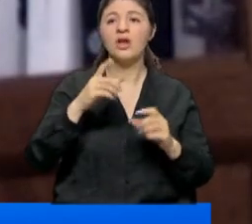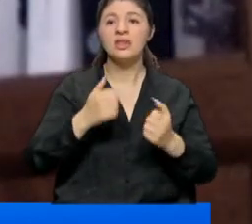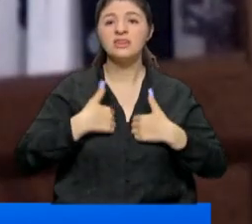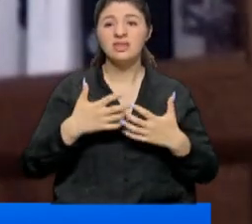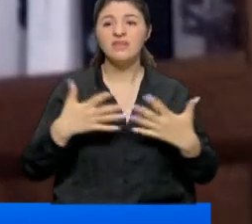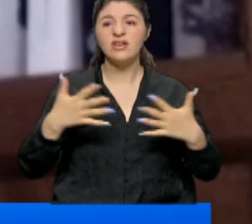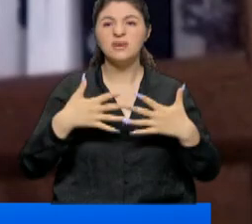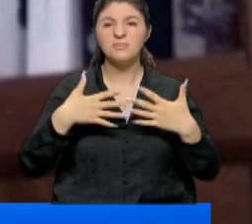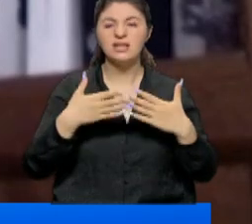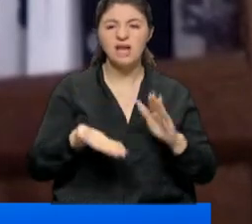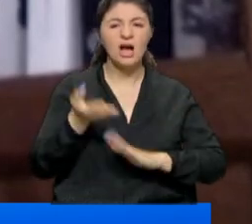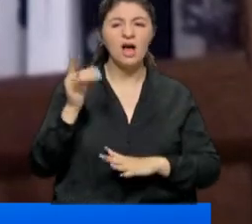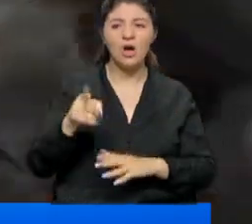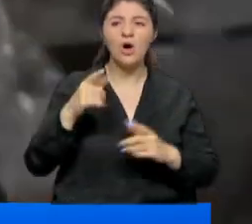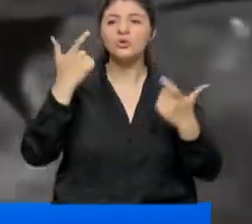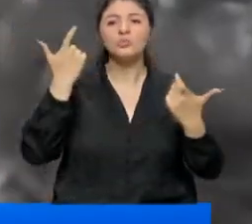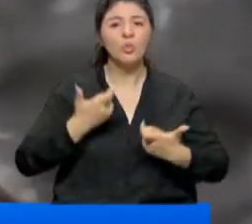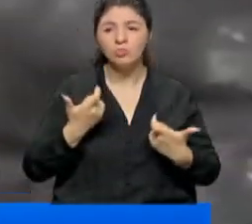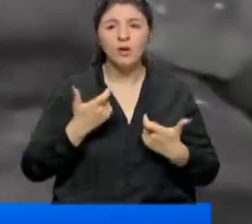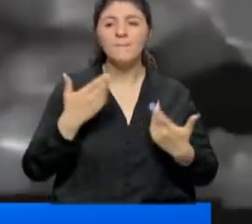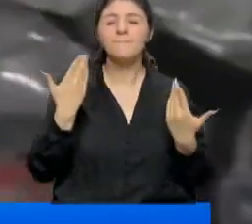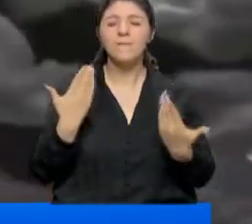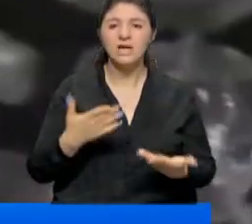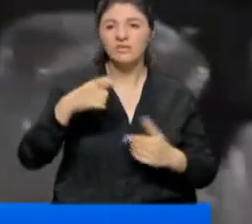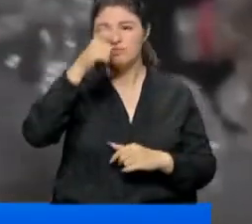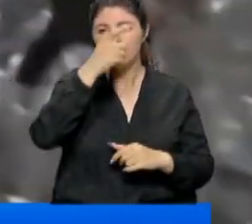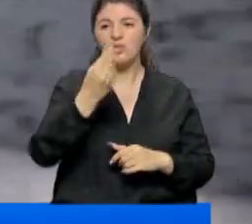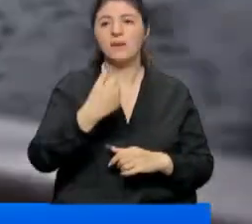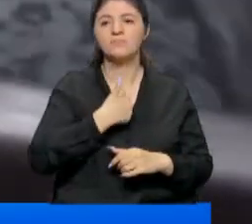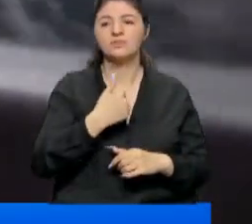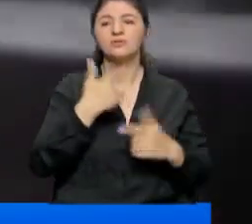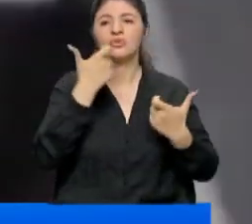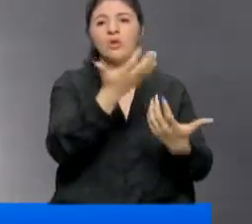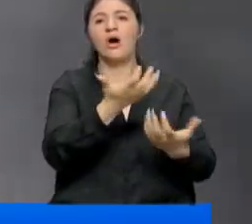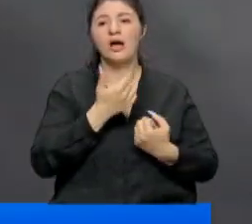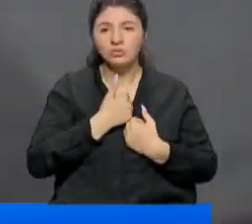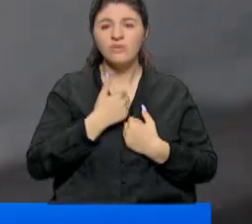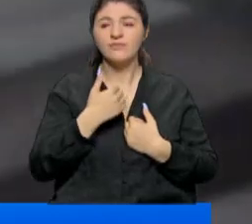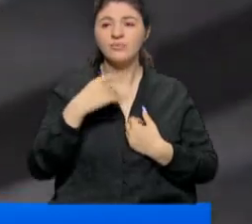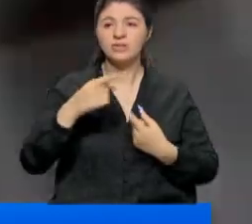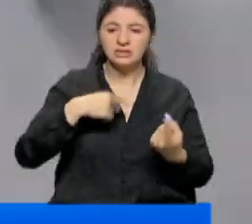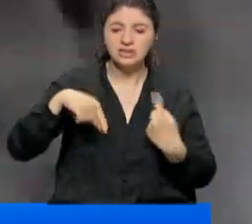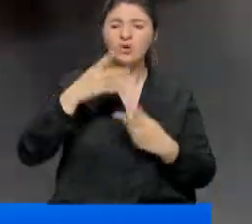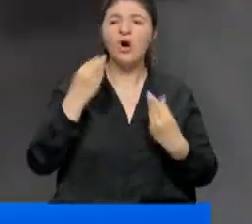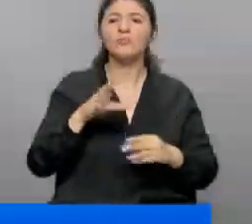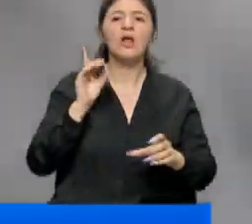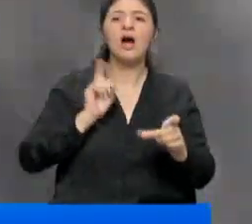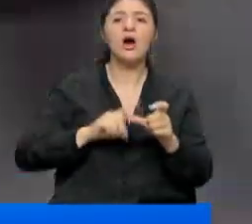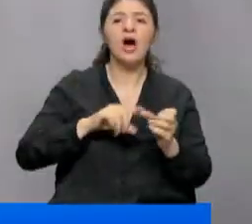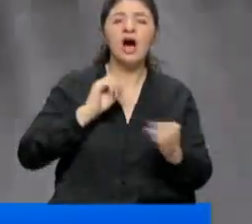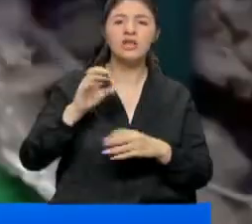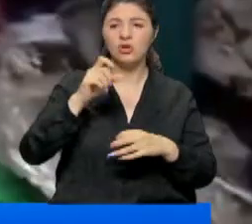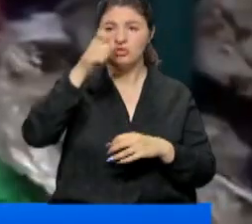devasa plastiğin sorumluluğunu malesef Türkçe olarak biz üstleniyoruz ve bu geri dönüştürülemeyen atıklar